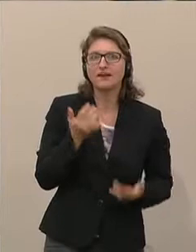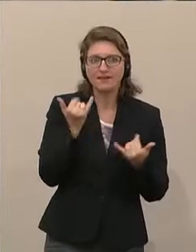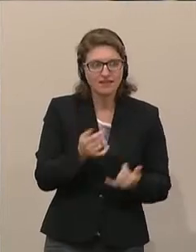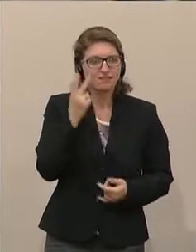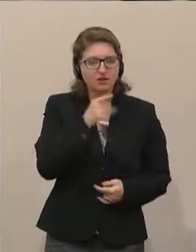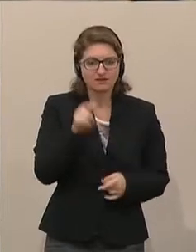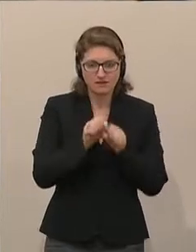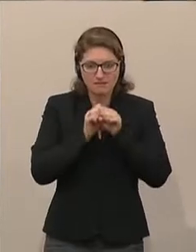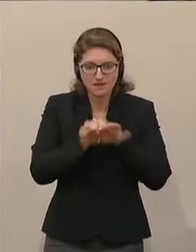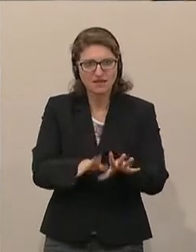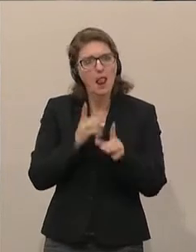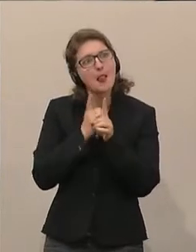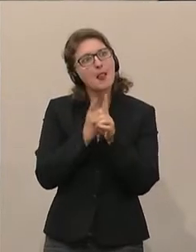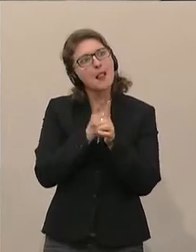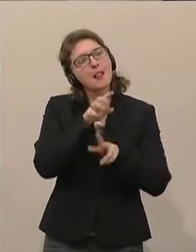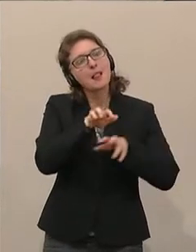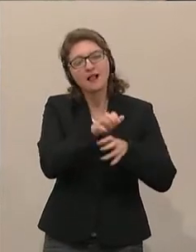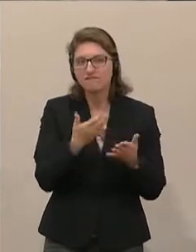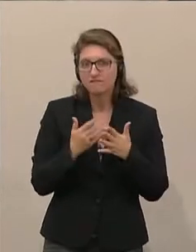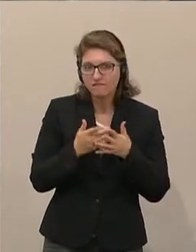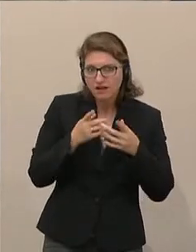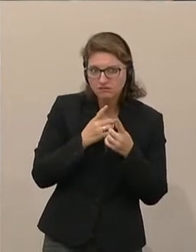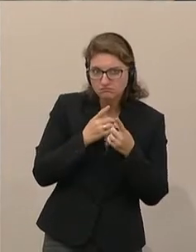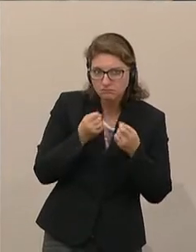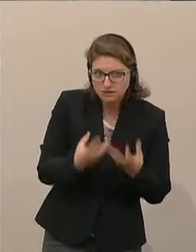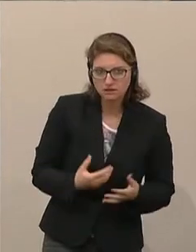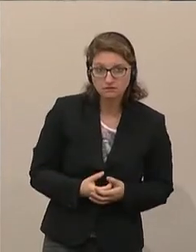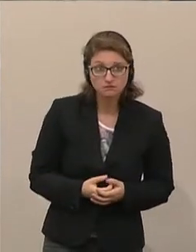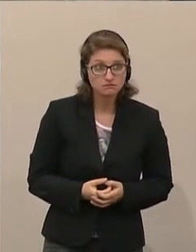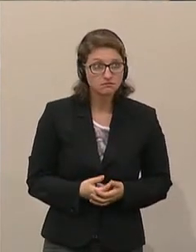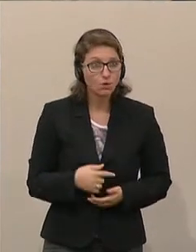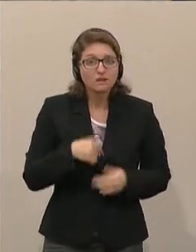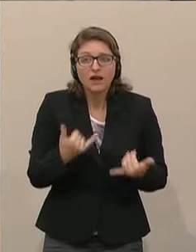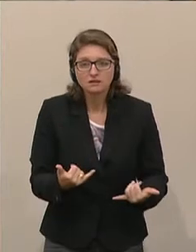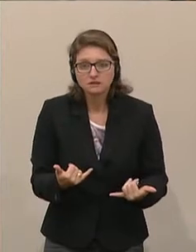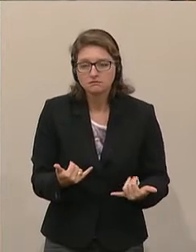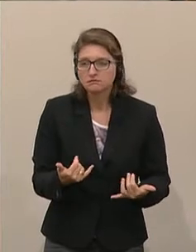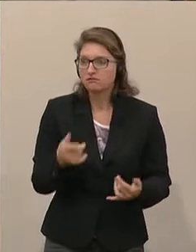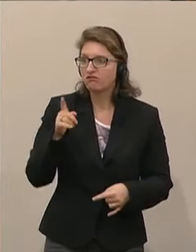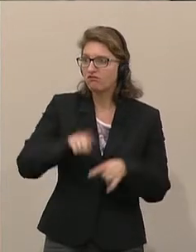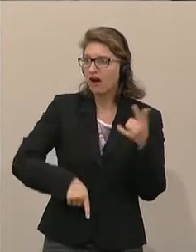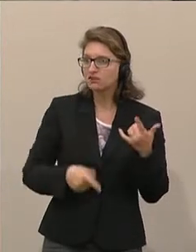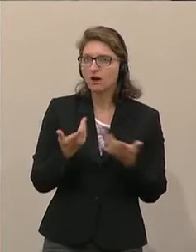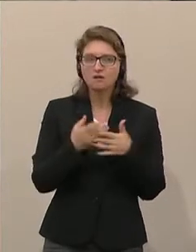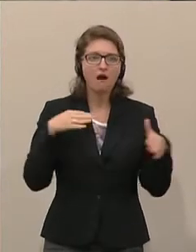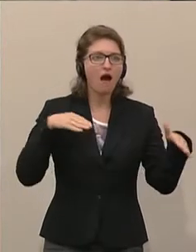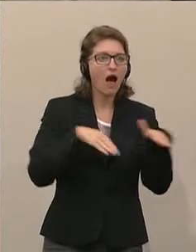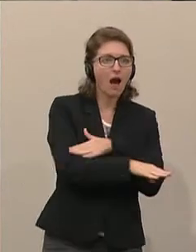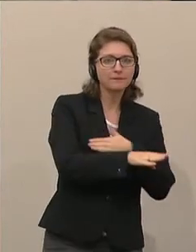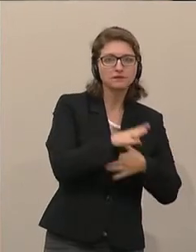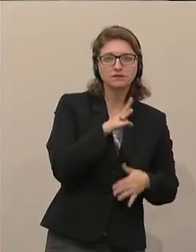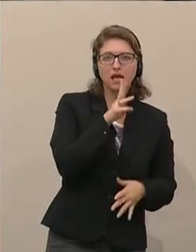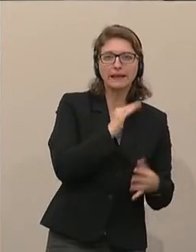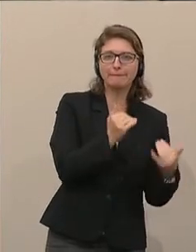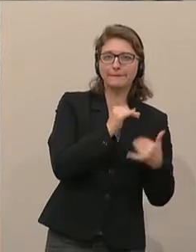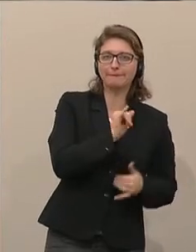solche medialen Hetzkampagnen auslösen können. Aber nein, falsch gedacht. Sie fliehen in die Immunität, sind zurück im